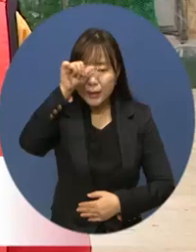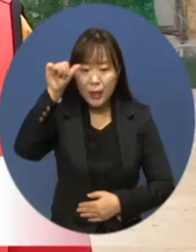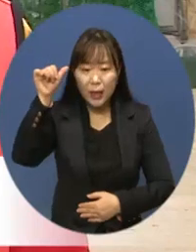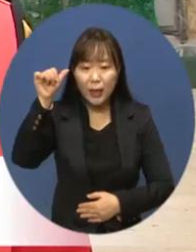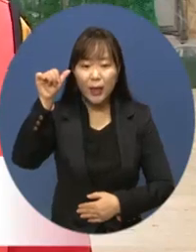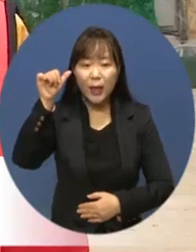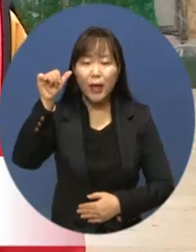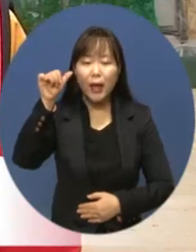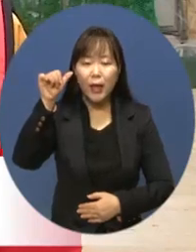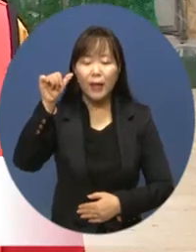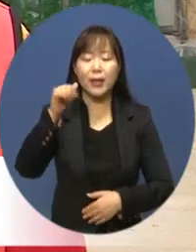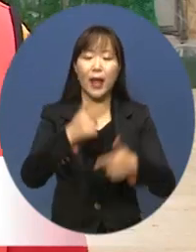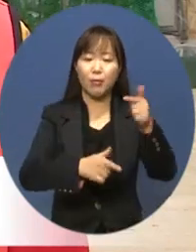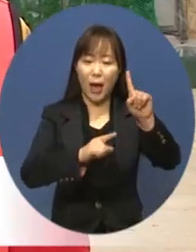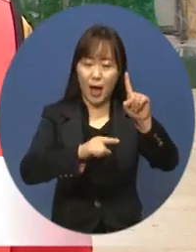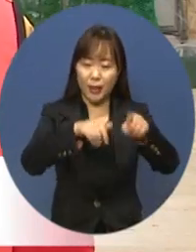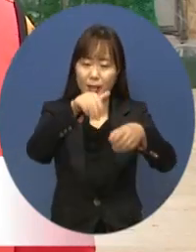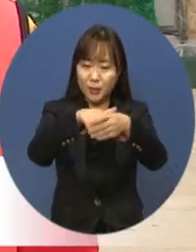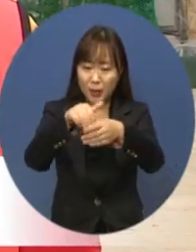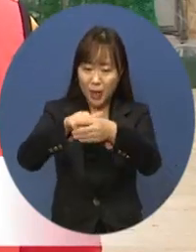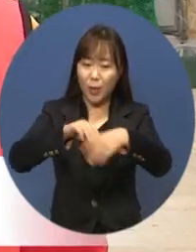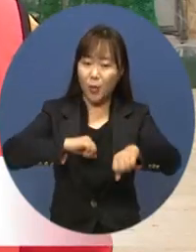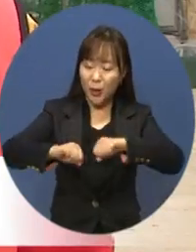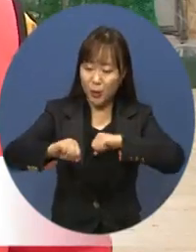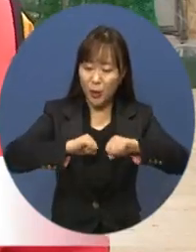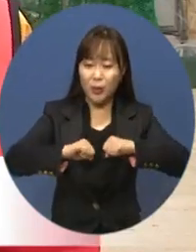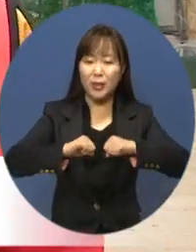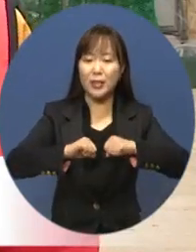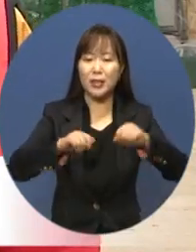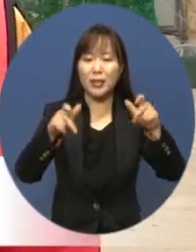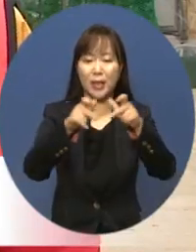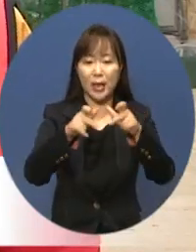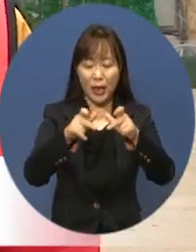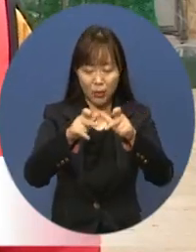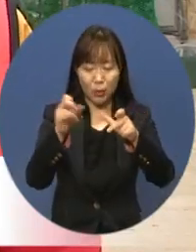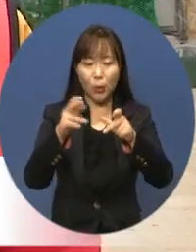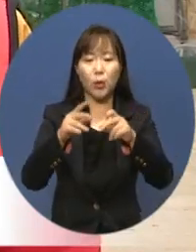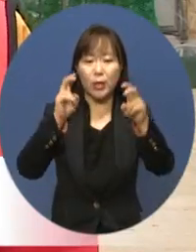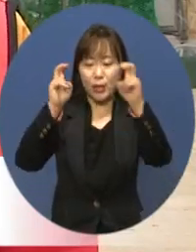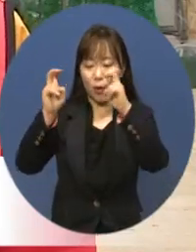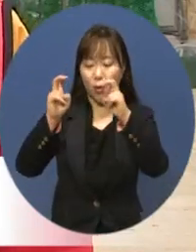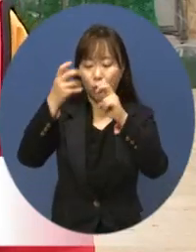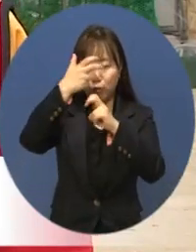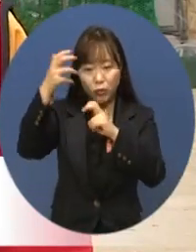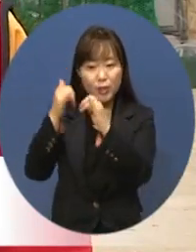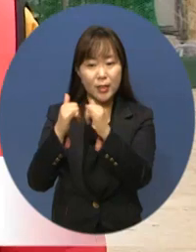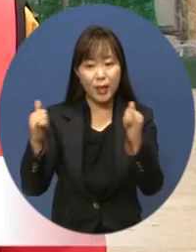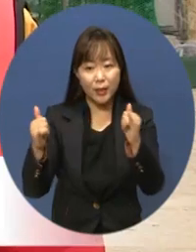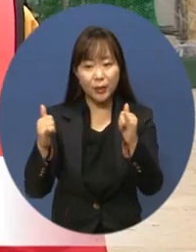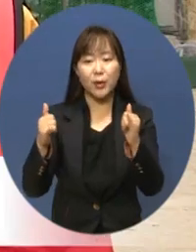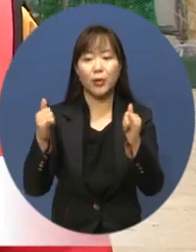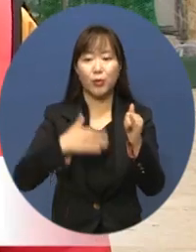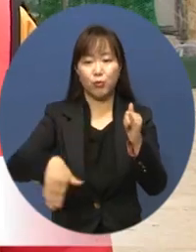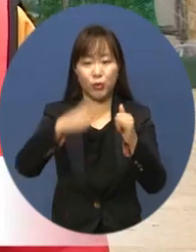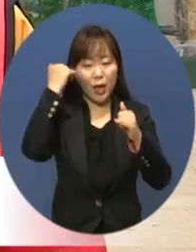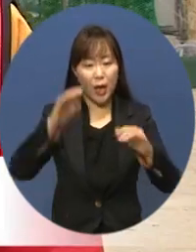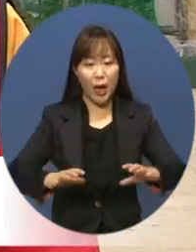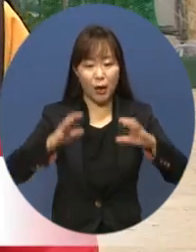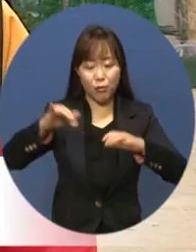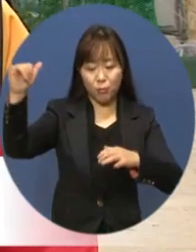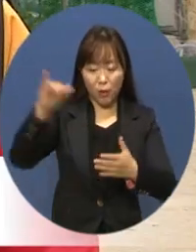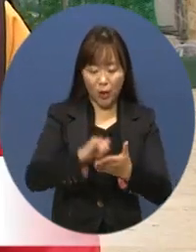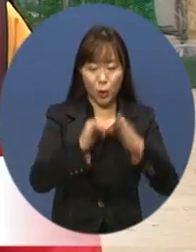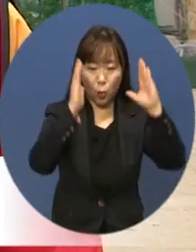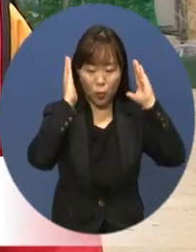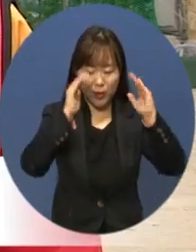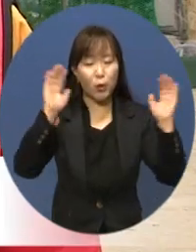심어보자. 그래서 한 그루 나무 심기 운동을 장애인들과 또 기업 후원자들과 우리나라에 들어와서